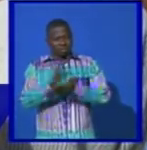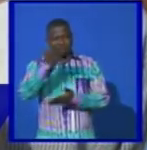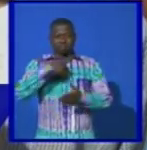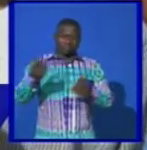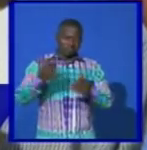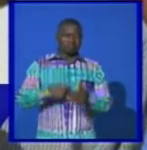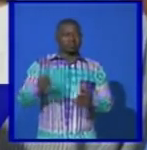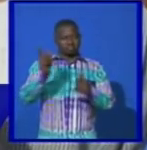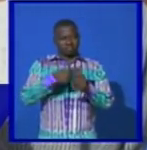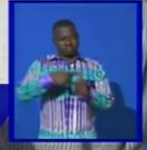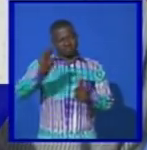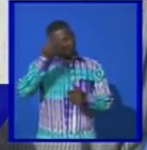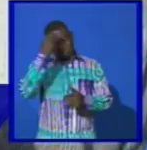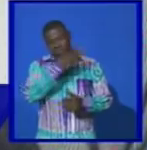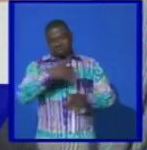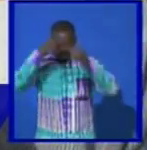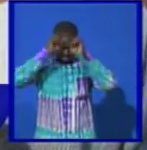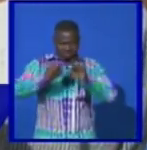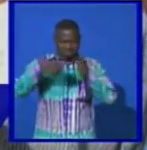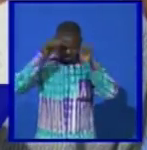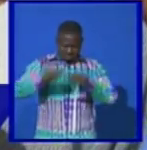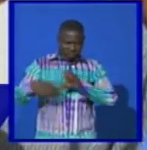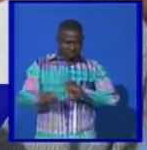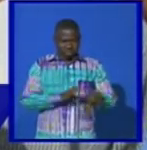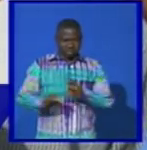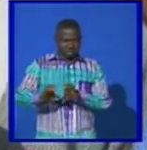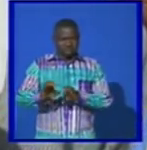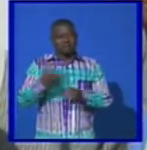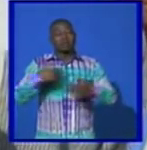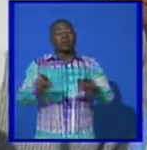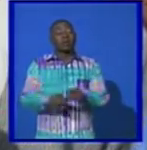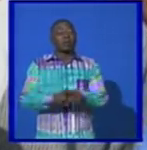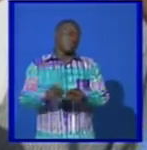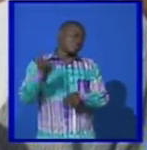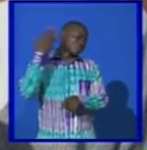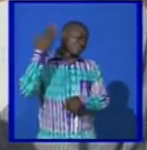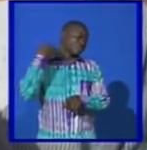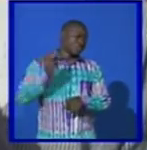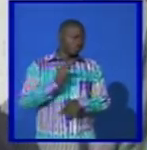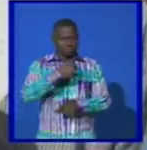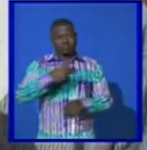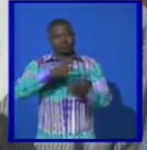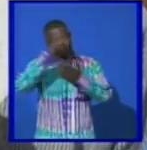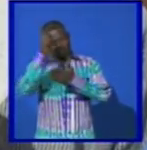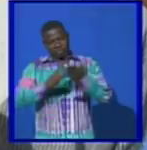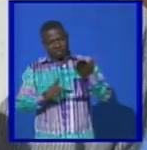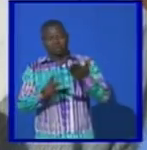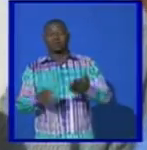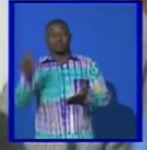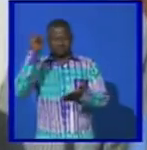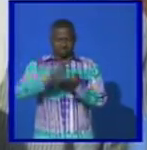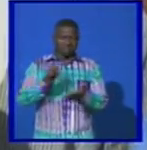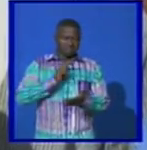puissions faire de Air Burkina, en tout cas ce qu'il était avant. Et nous avions fait un plan de relance et c'est ce que nous sommes en train